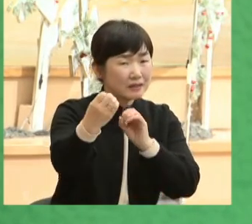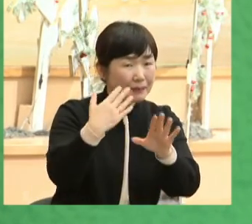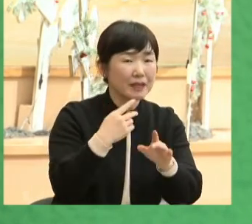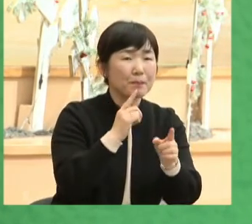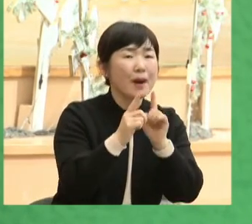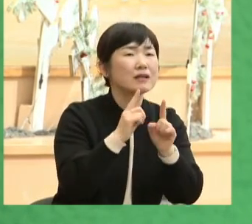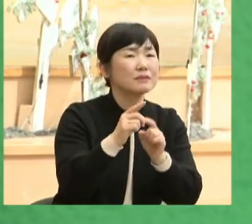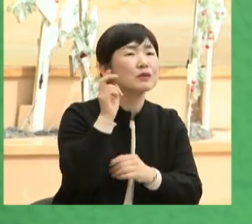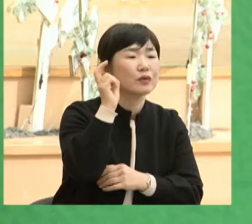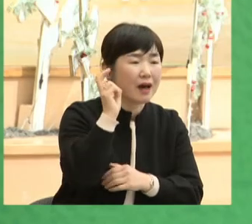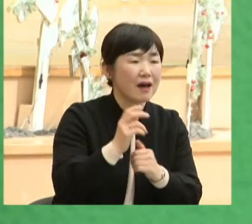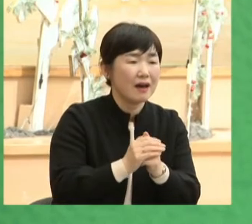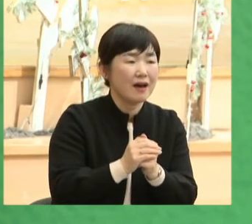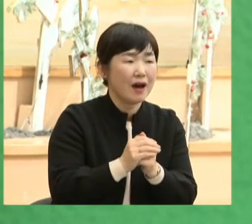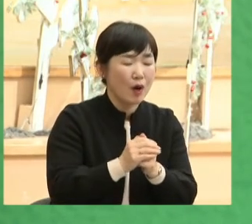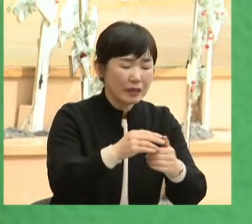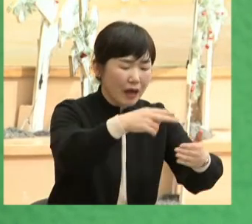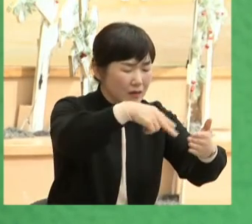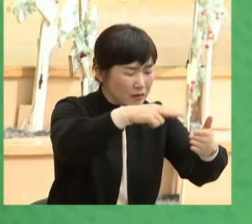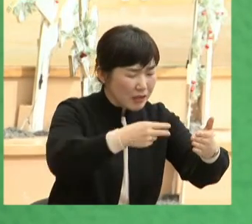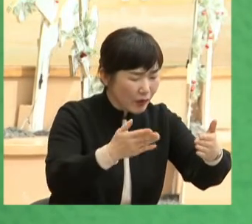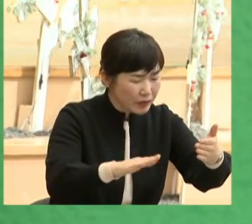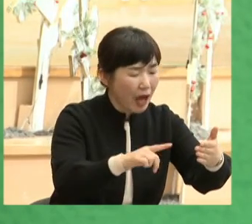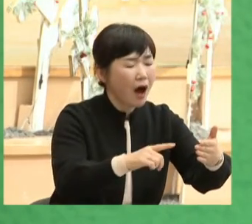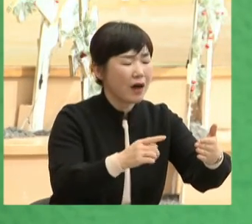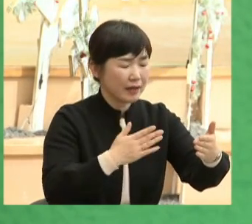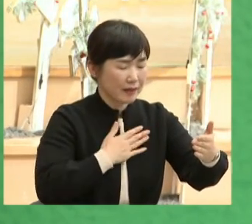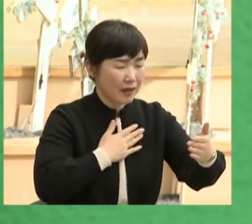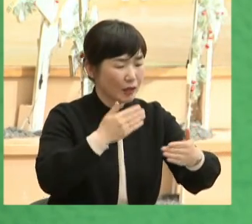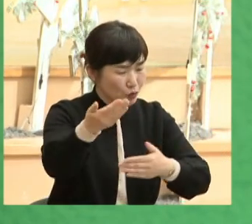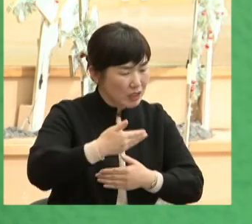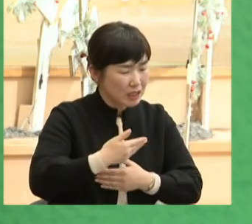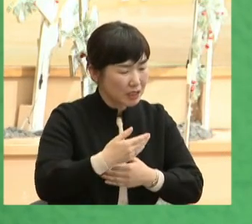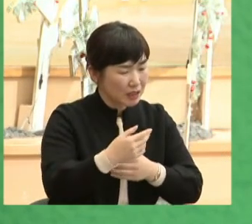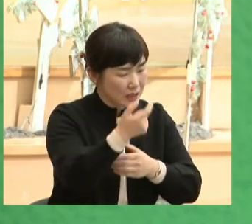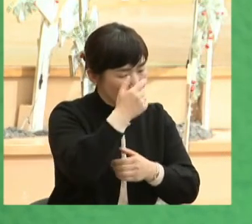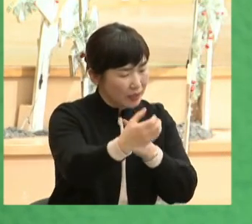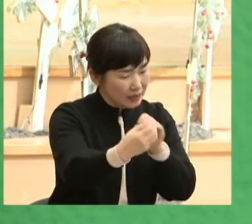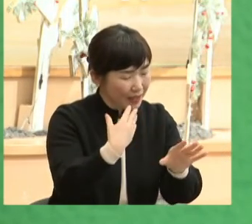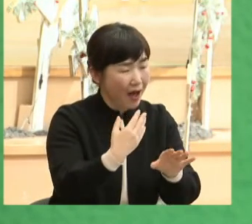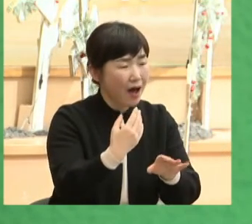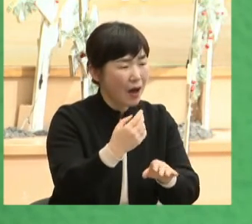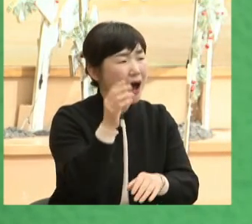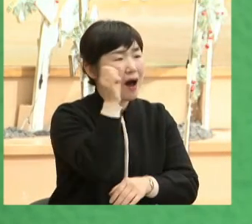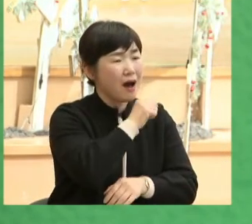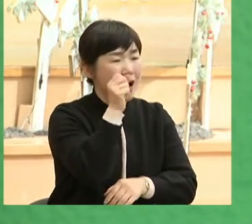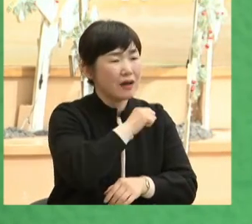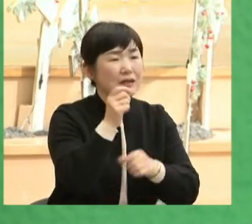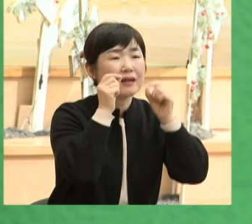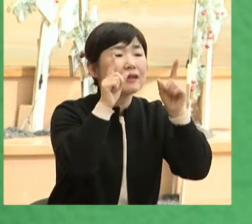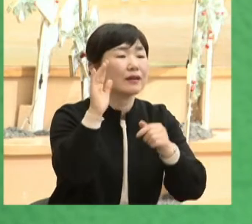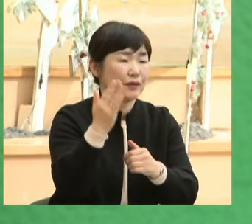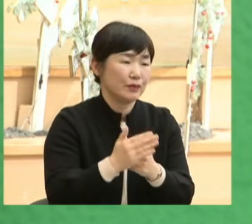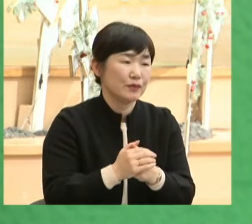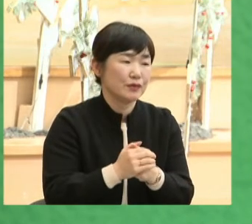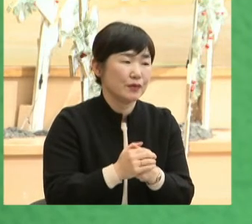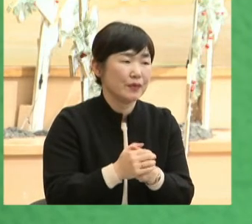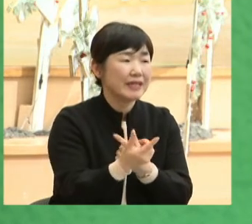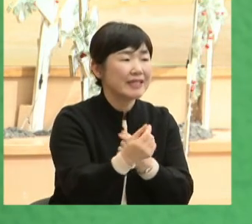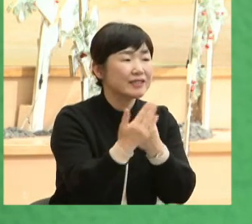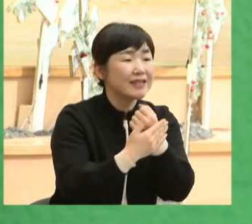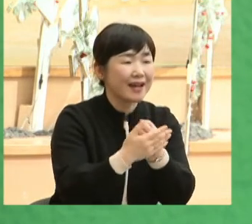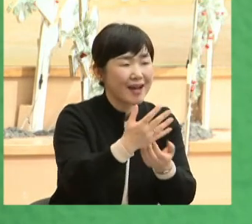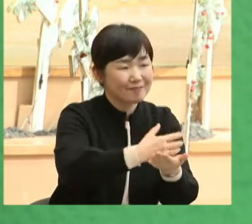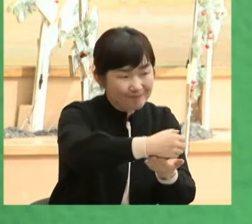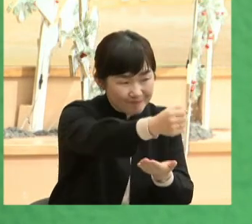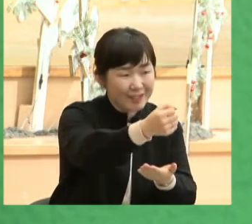주시는 말씀 이구나 읽었는데 이게 이게 내게 주시는 기도응답이 200개 날 하시는 거예요 그러면 내가 있을